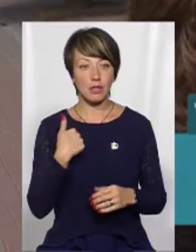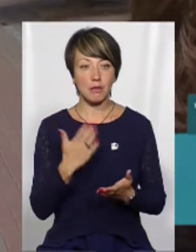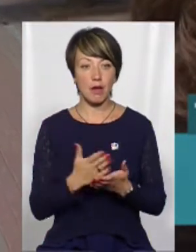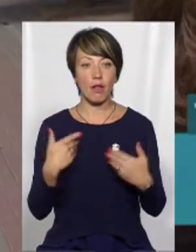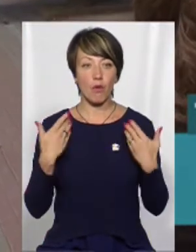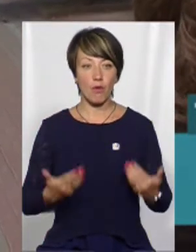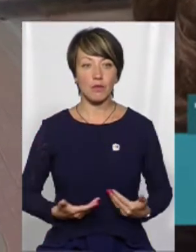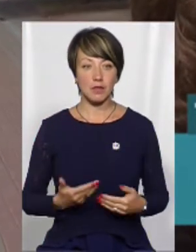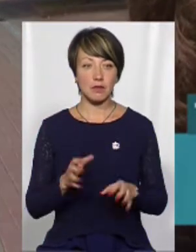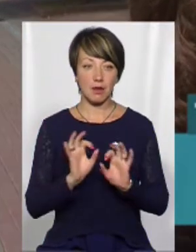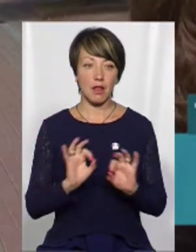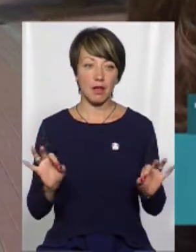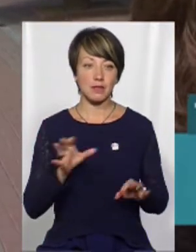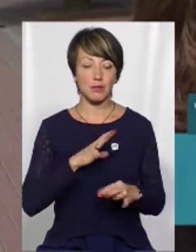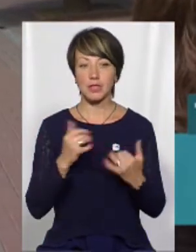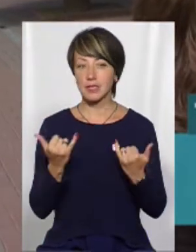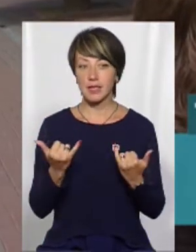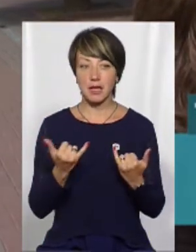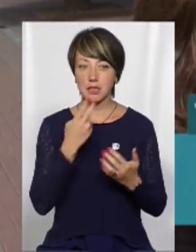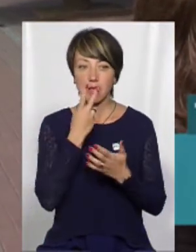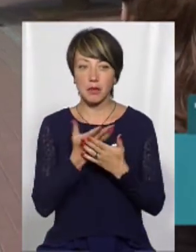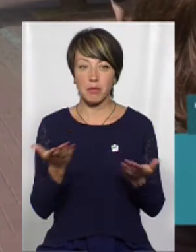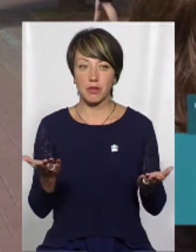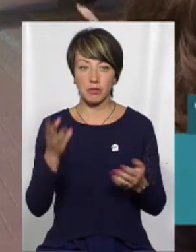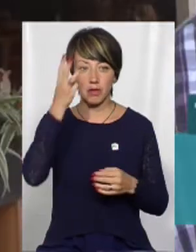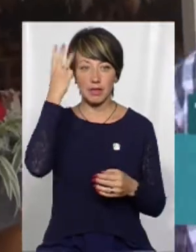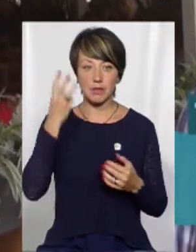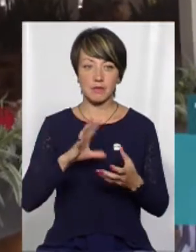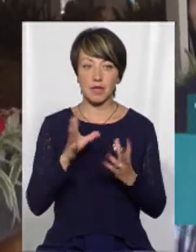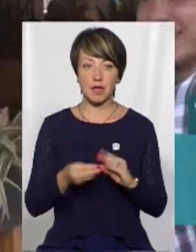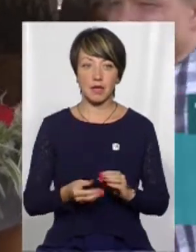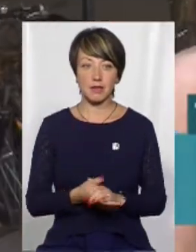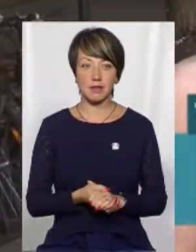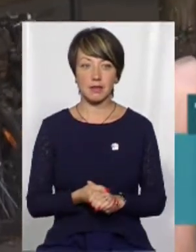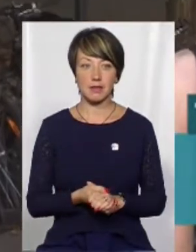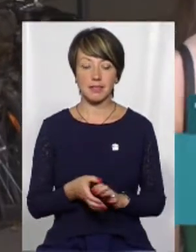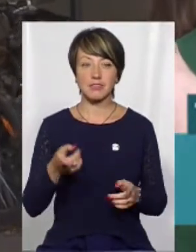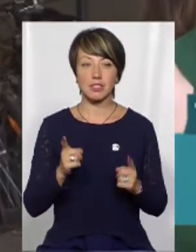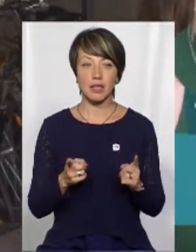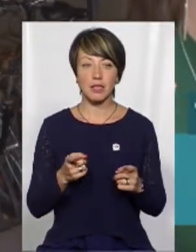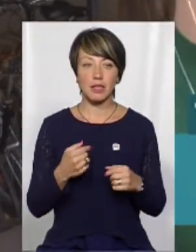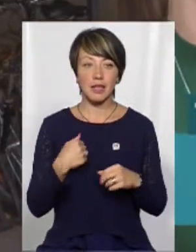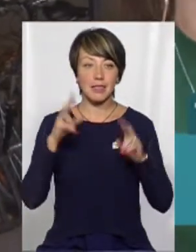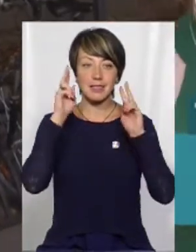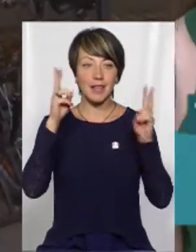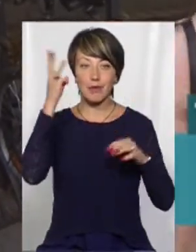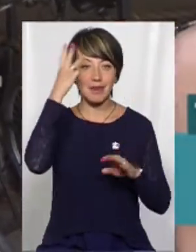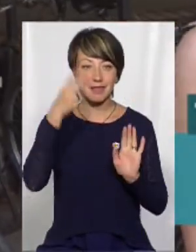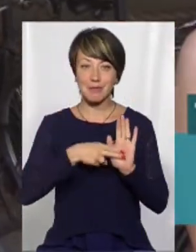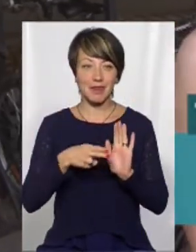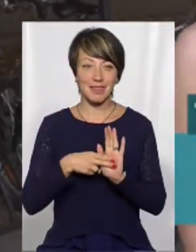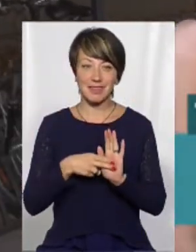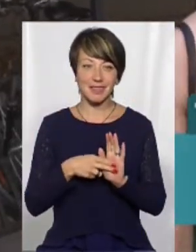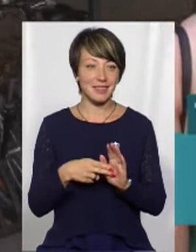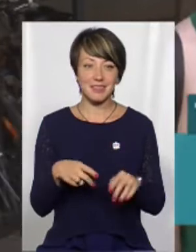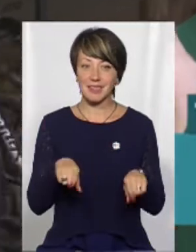кофти. Ну, вони класні були. Ну, зараз я щось їх не бачила в Хмельницькому взагалі. Звичайно. Я не знаю ніяких хмельницьких брендів. А ви?